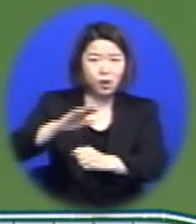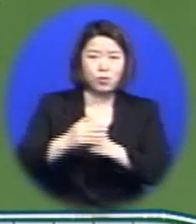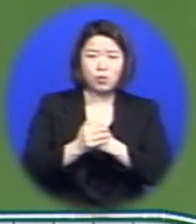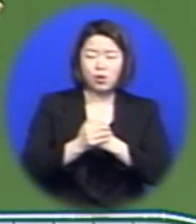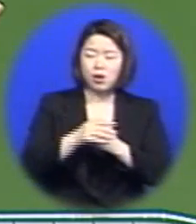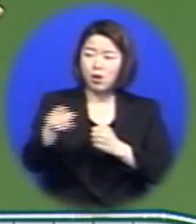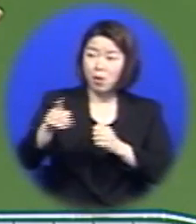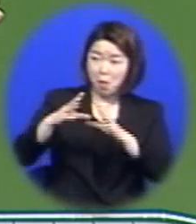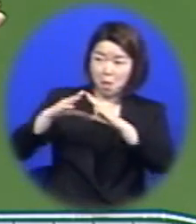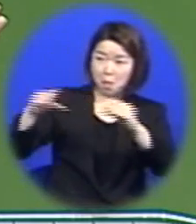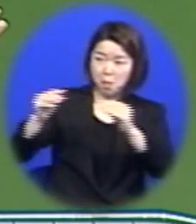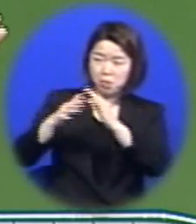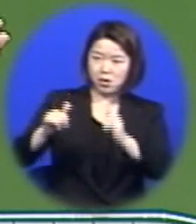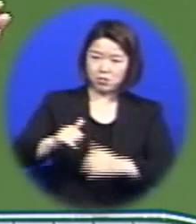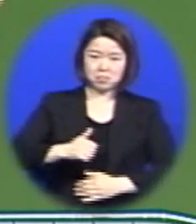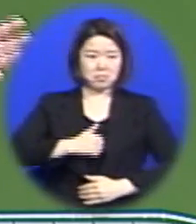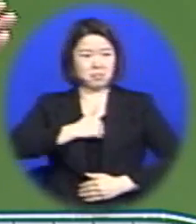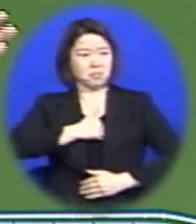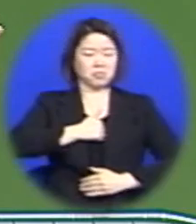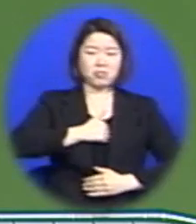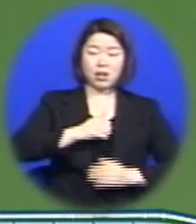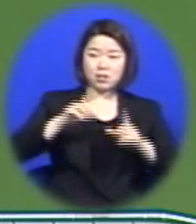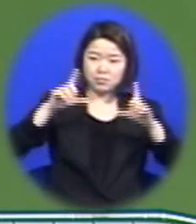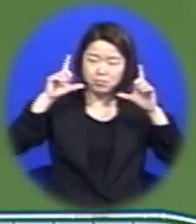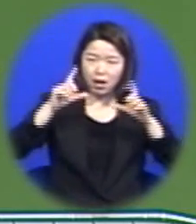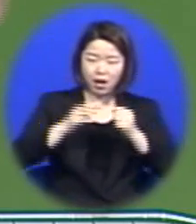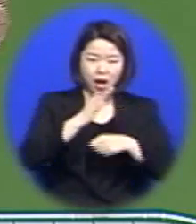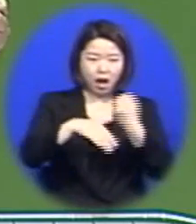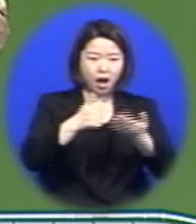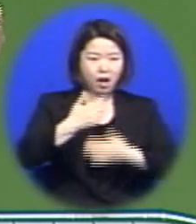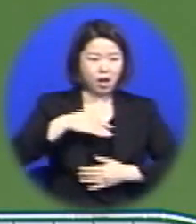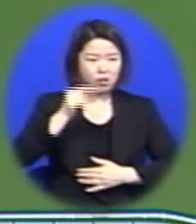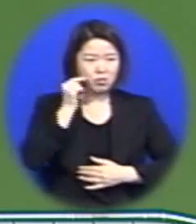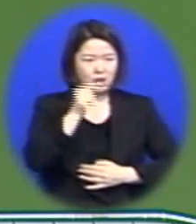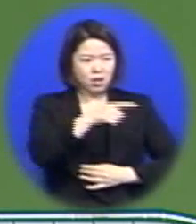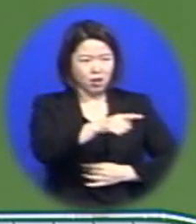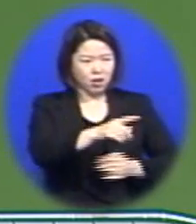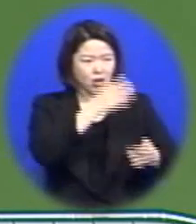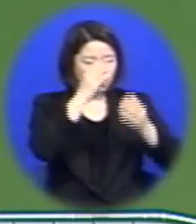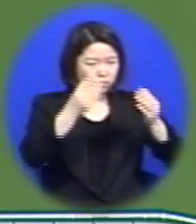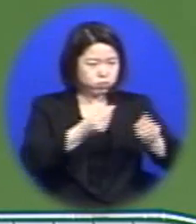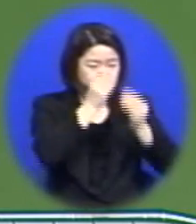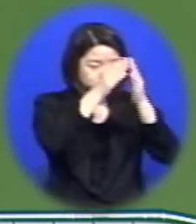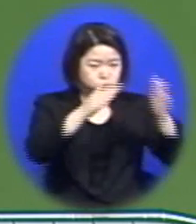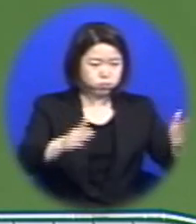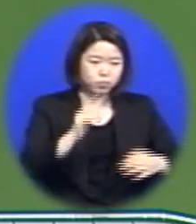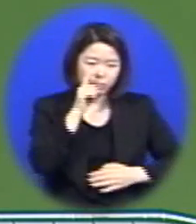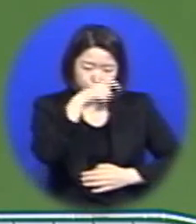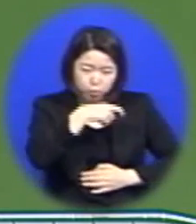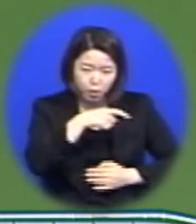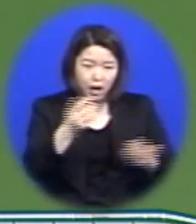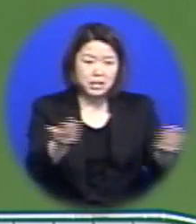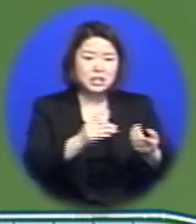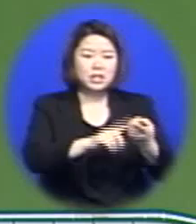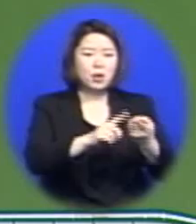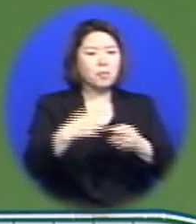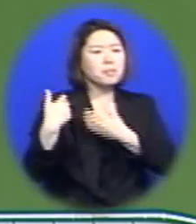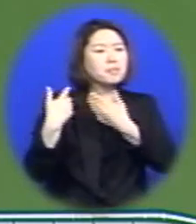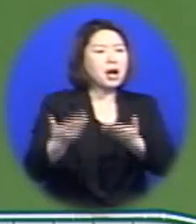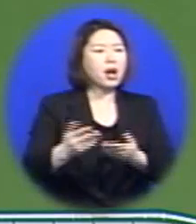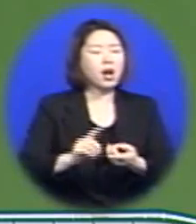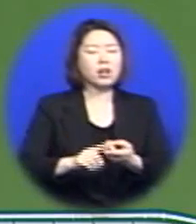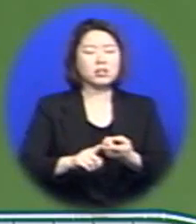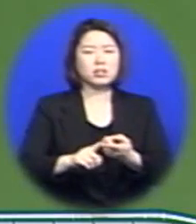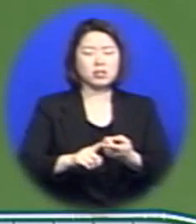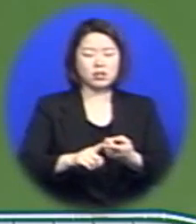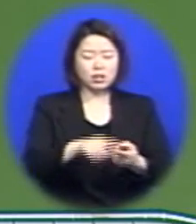저렇게 기고만장하게 하나님을 알지 못하는 저들이 성전을 더럽히는 것을 왜 그냥 내버려 시는지 이 시편